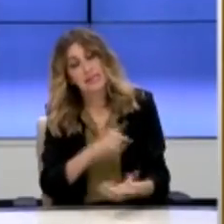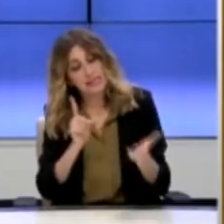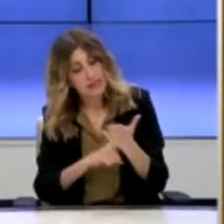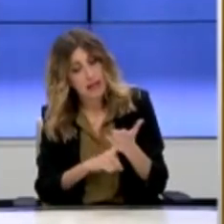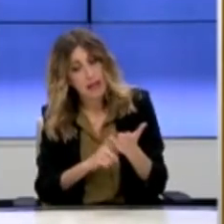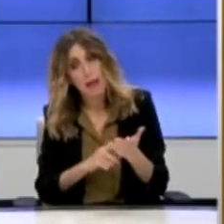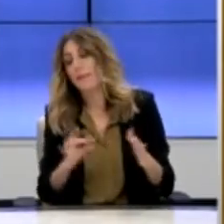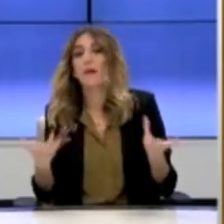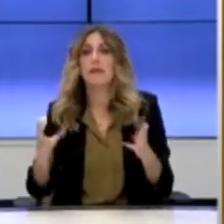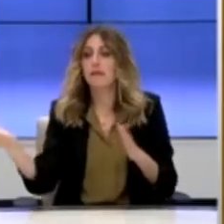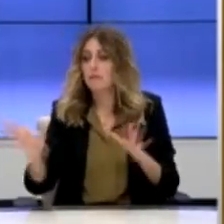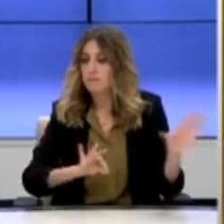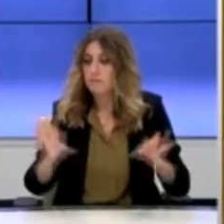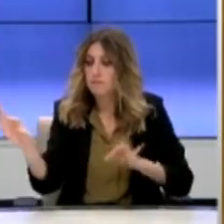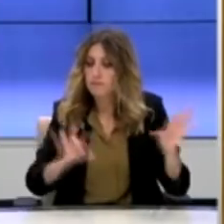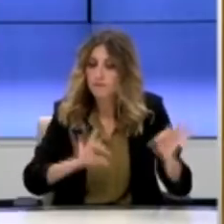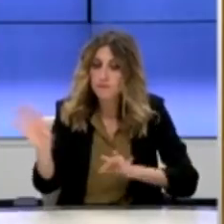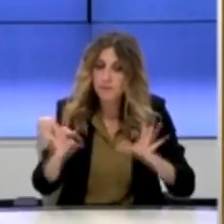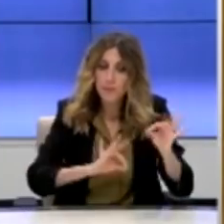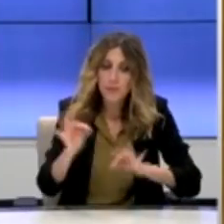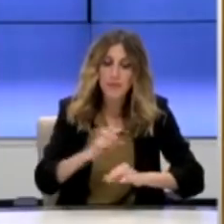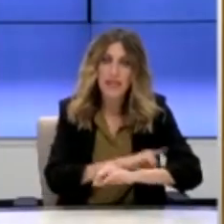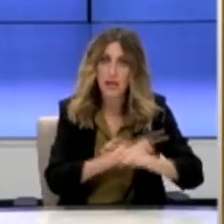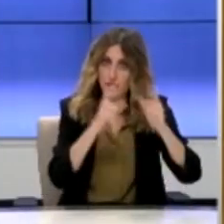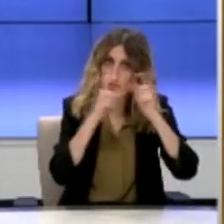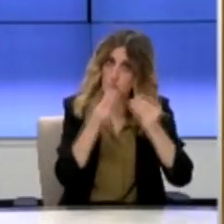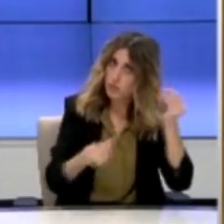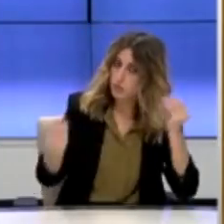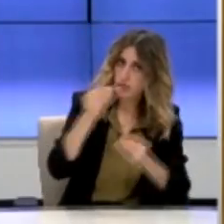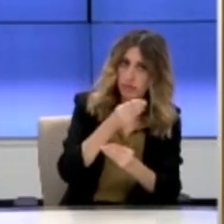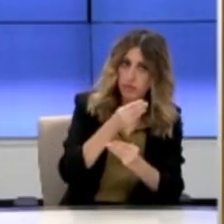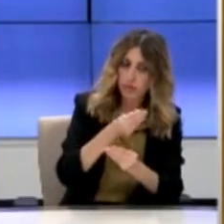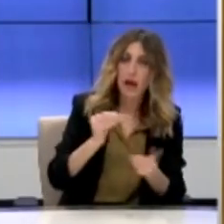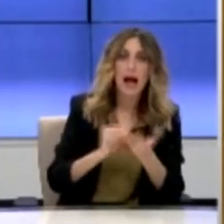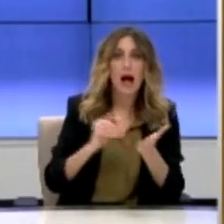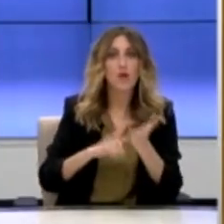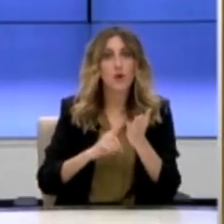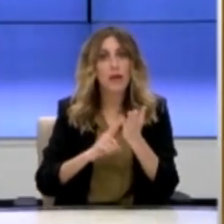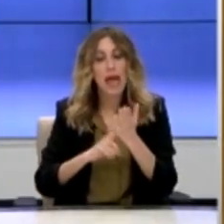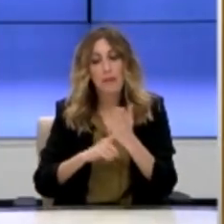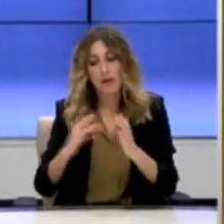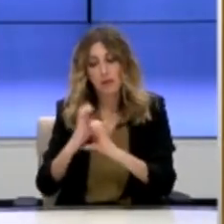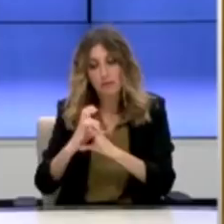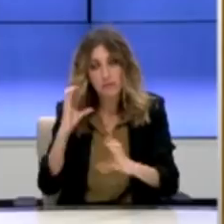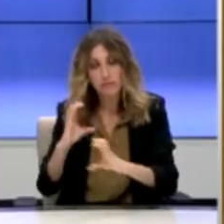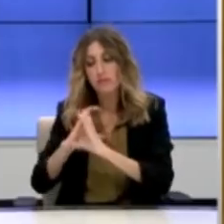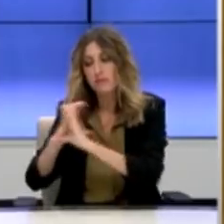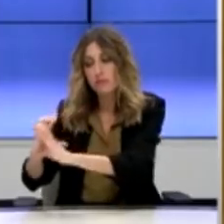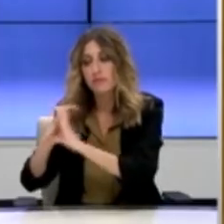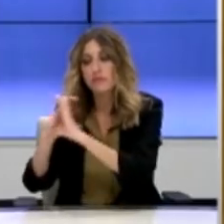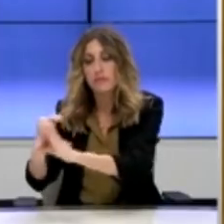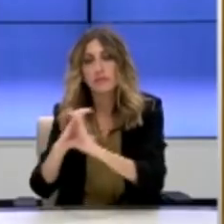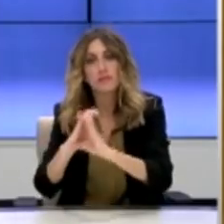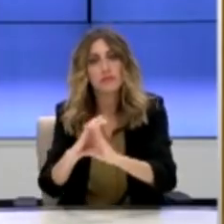η στελέχωση και η δημιουργία των κινητών μονάδων για τον αναγκαίο κατοίκον εμβολιασμό?